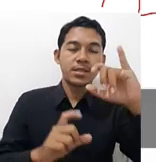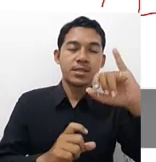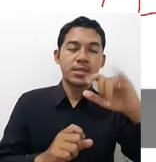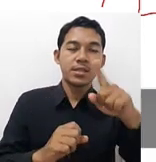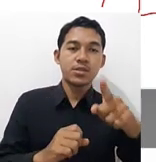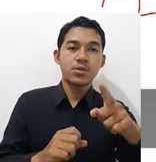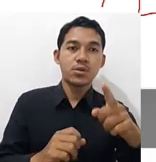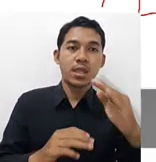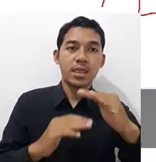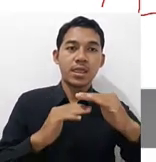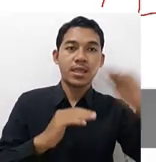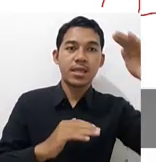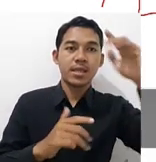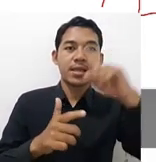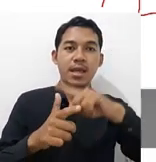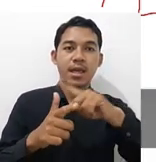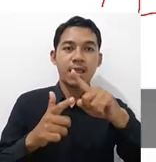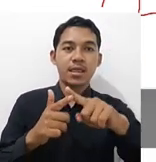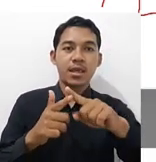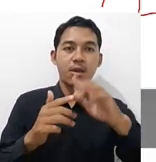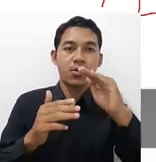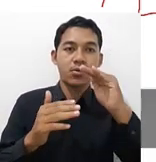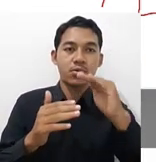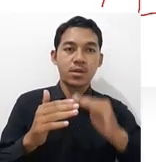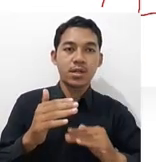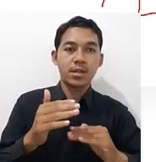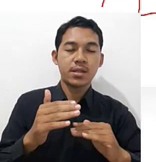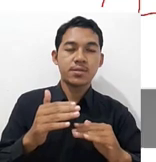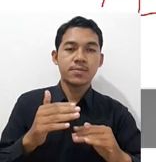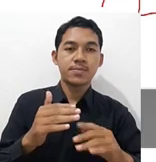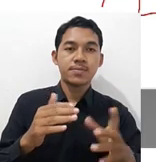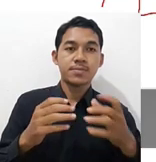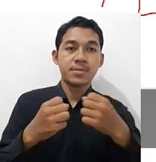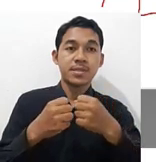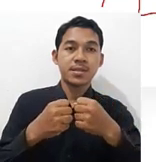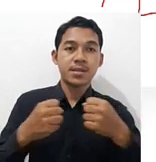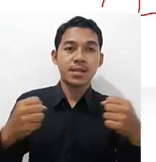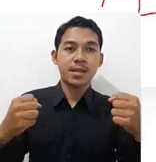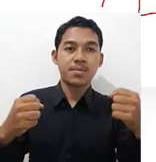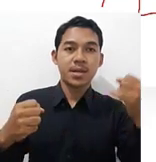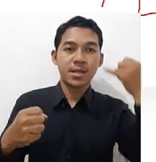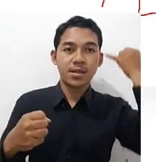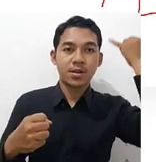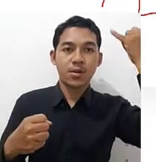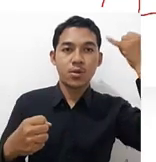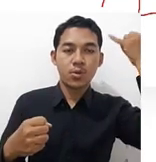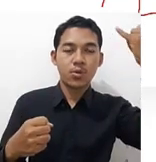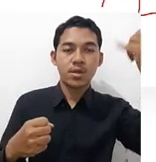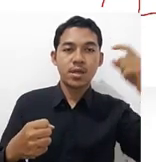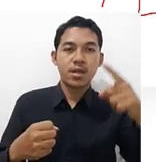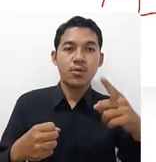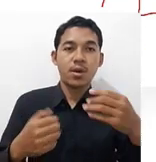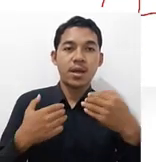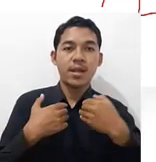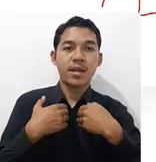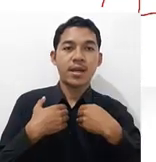jadi gerbang logika juga bisa menggunakan representasi